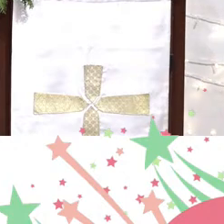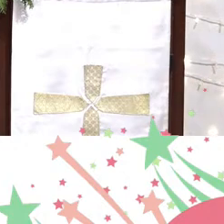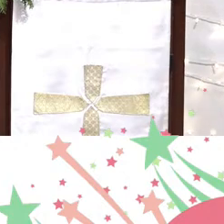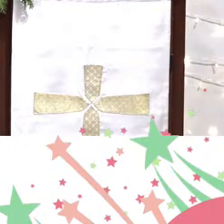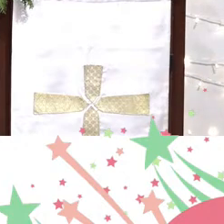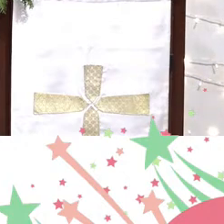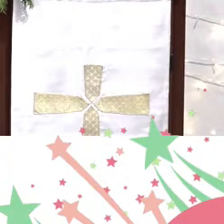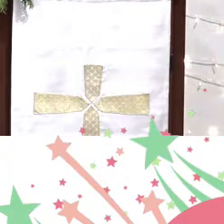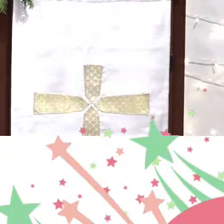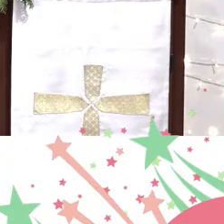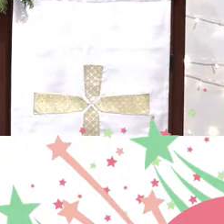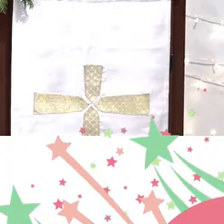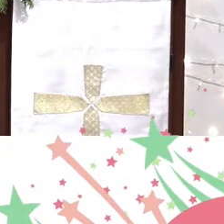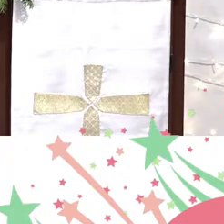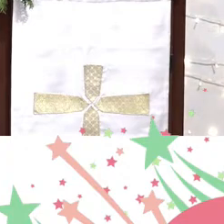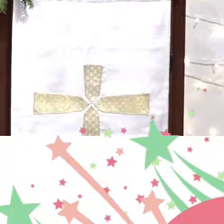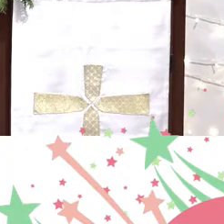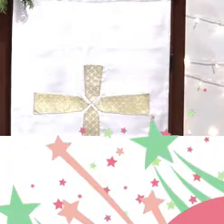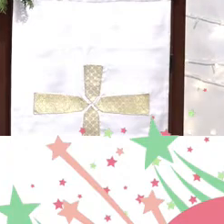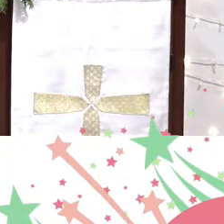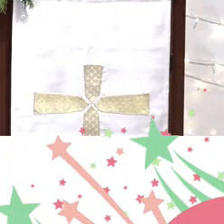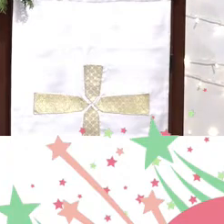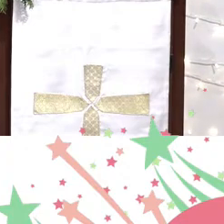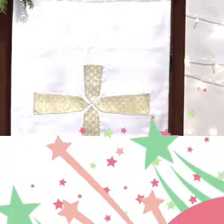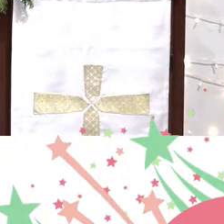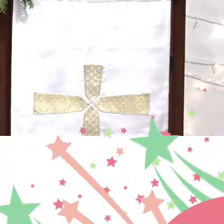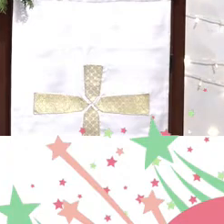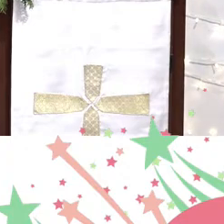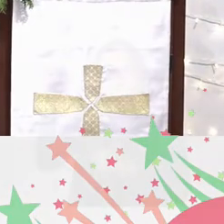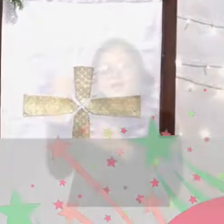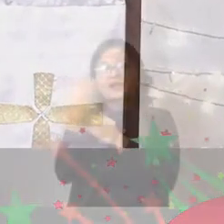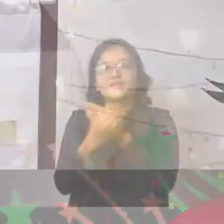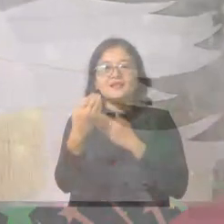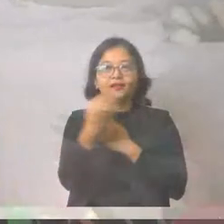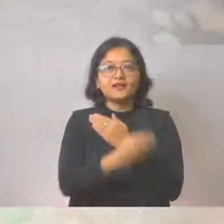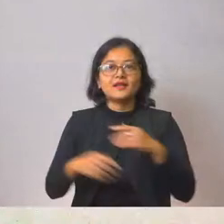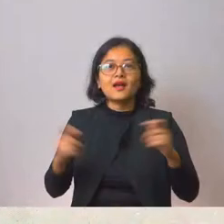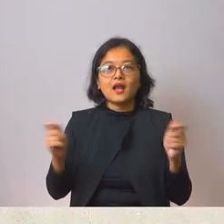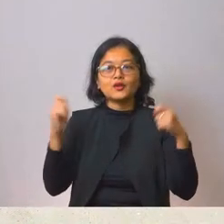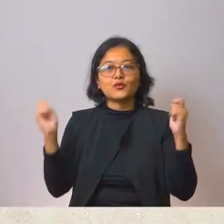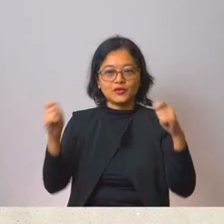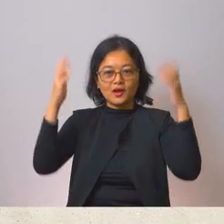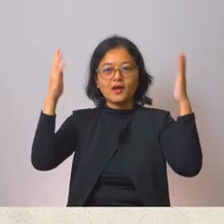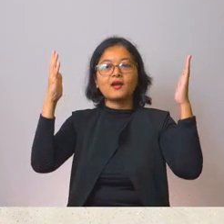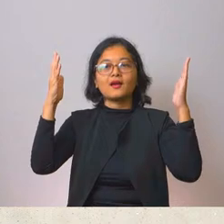orang Israel, umat yang dekat padanya. Haleluya.